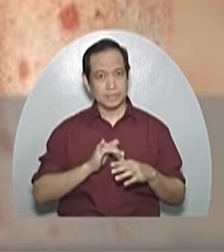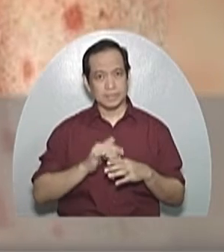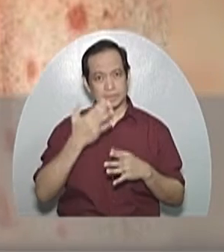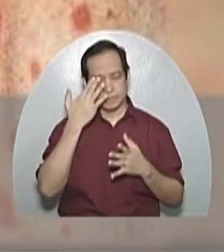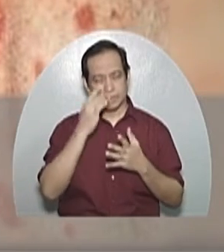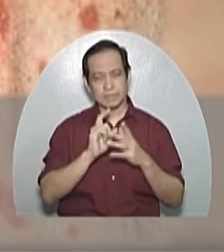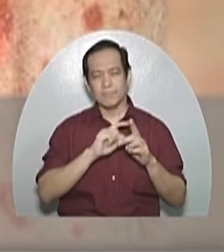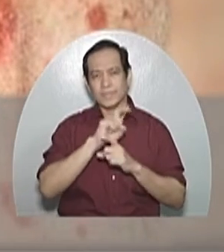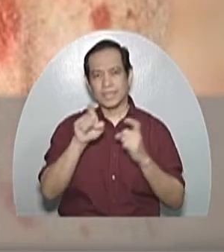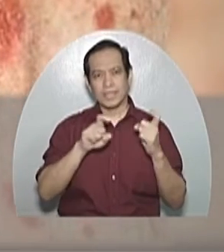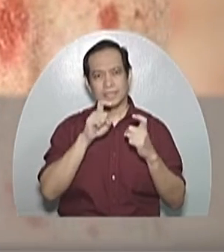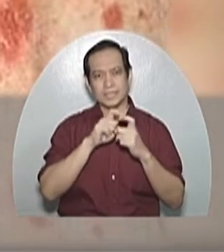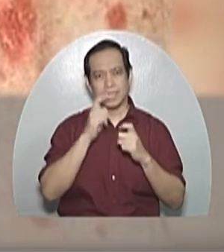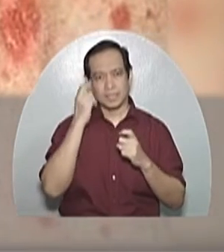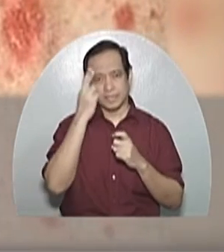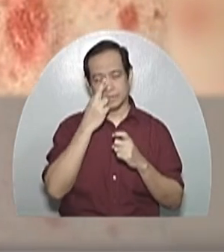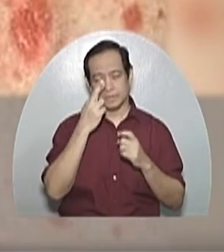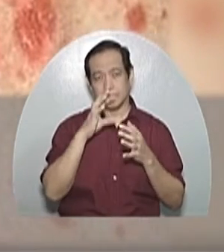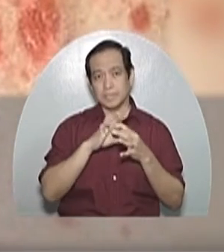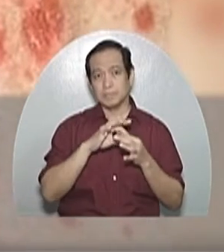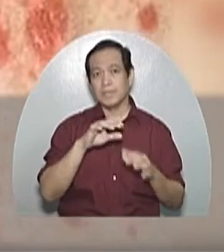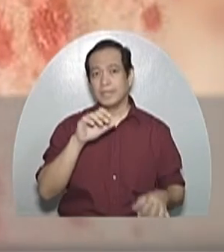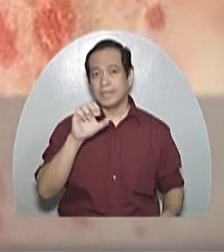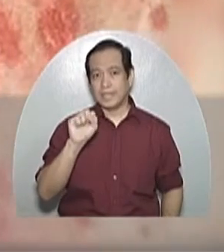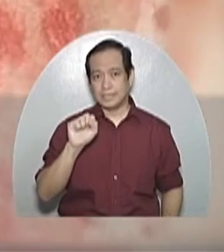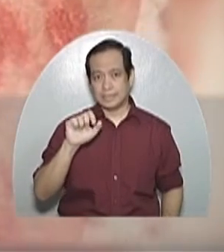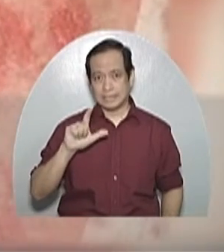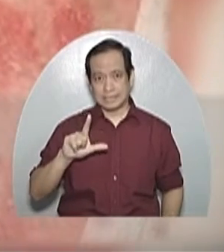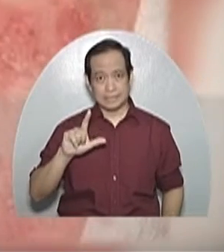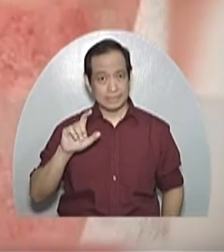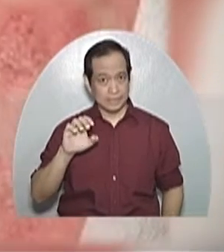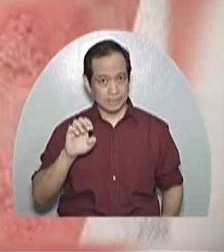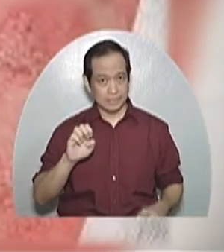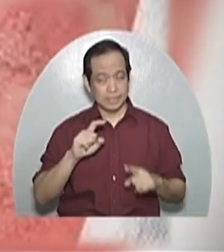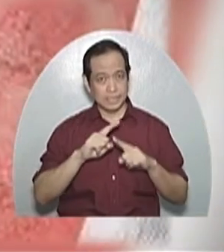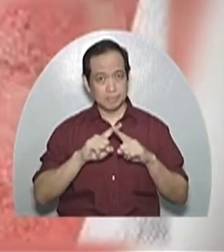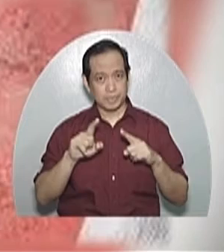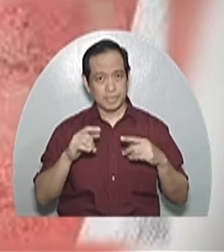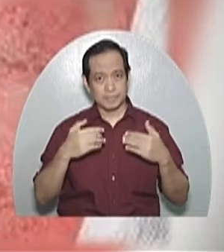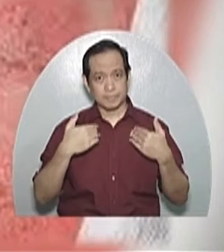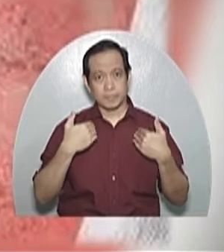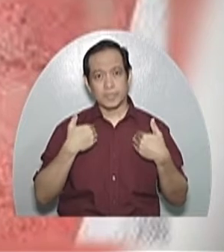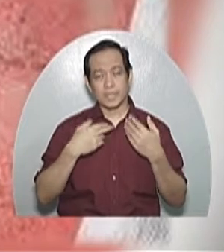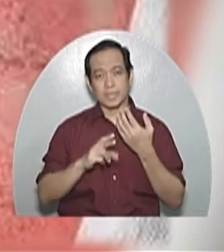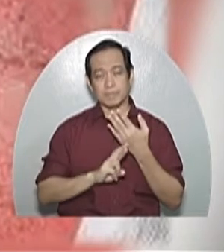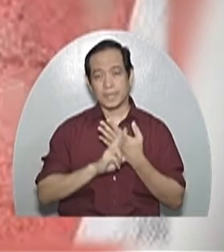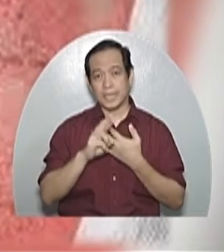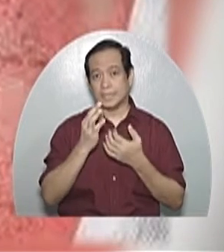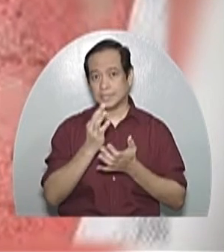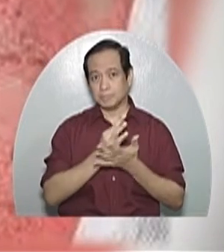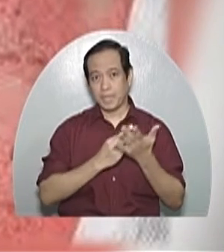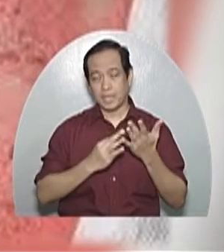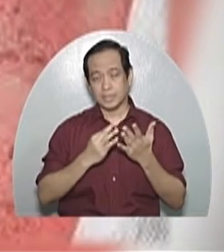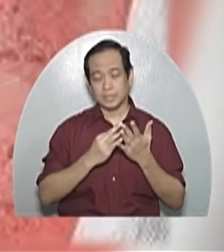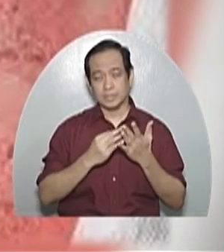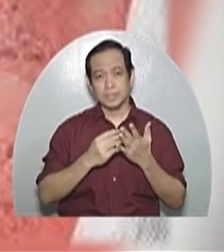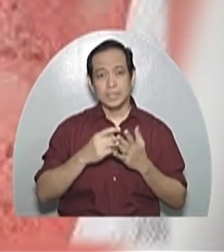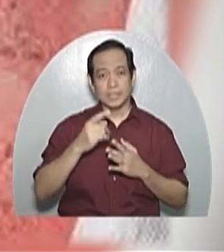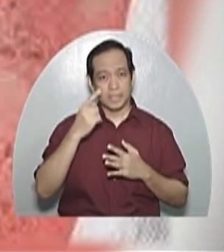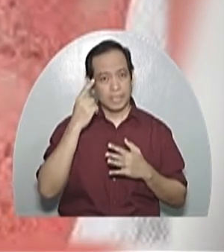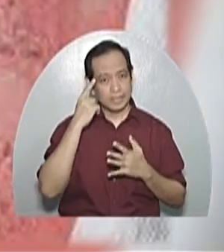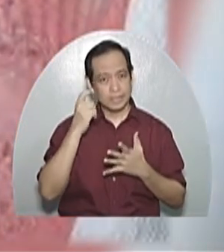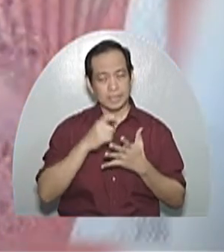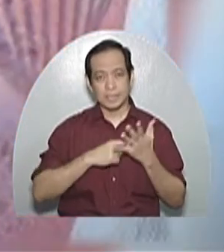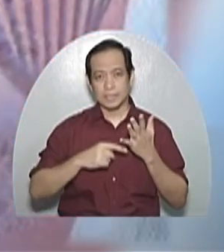ang eksaktong dahilan ng SLE. Ngunit mayroong mga risk factors na inaakala